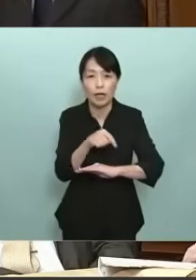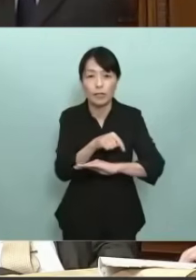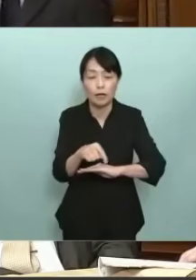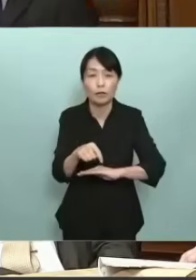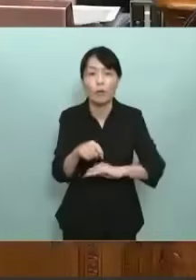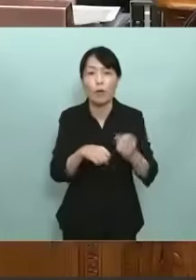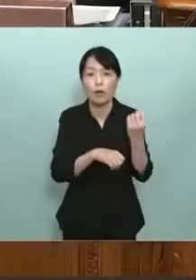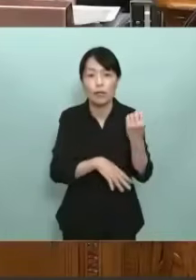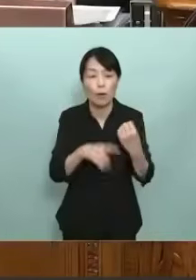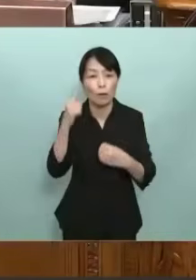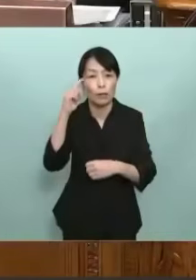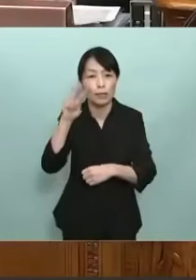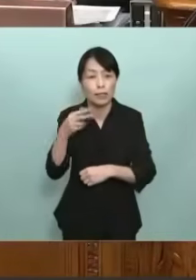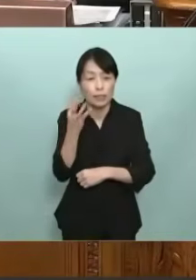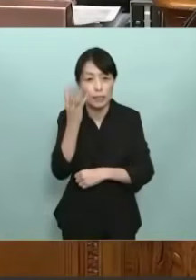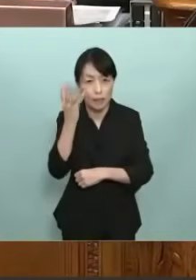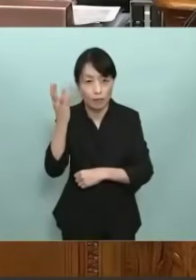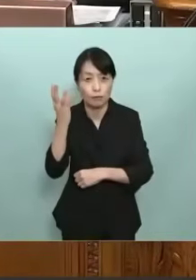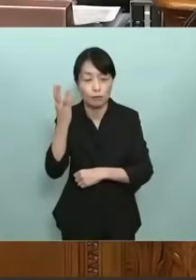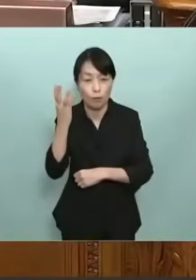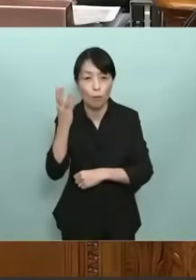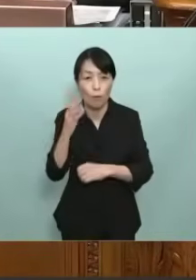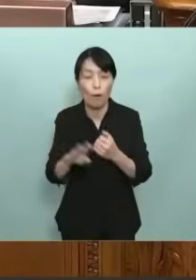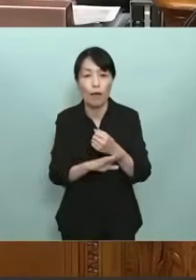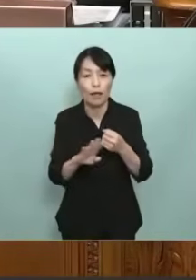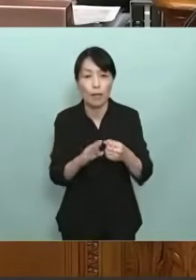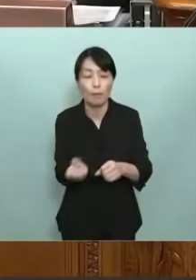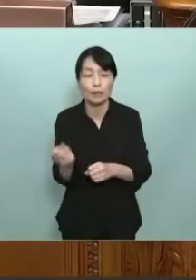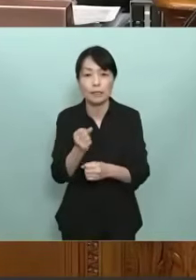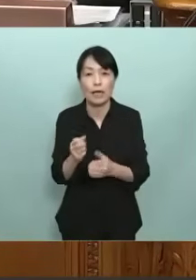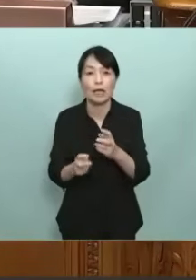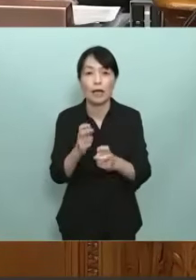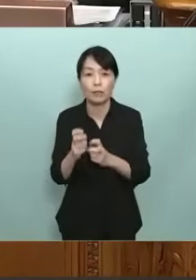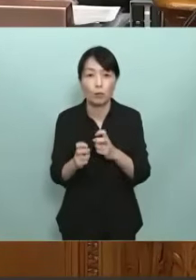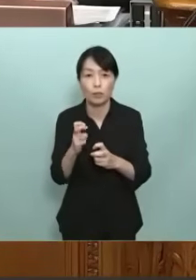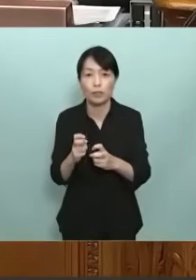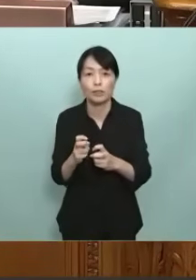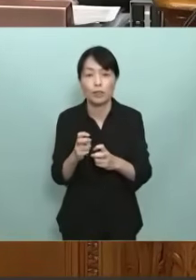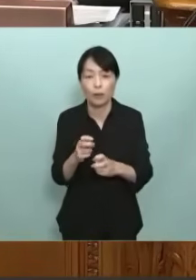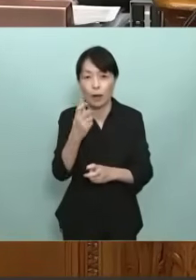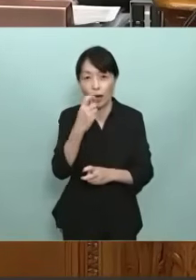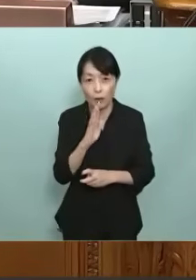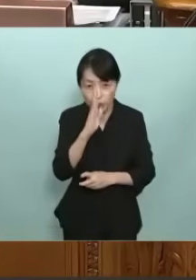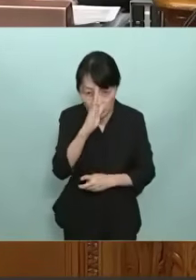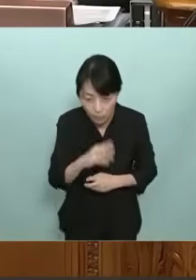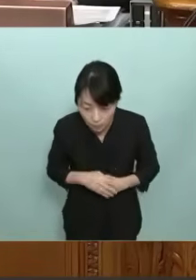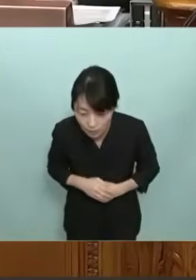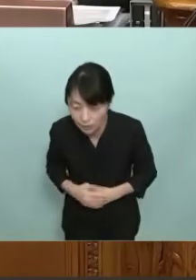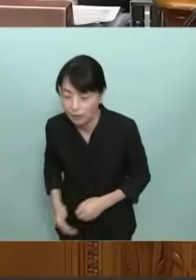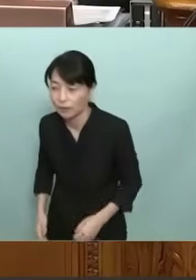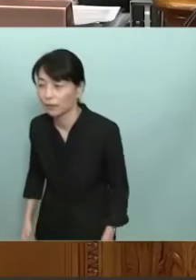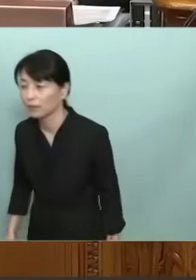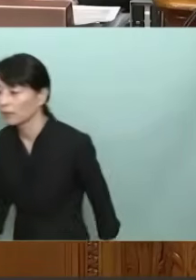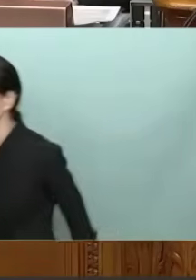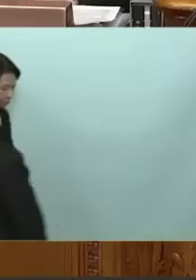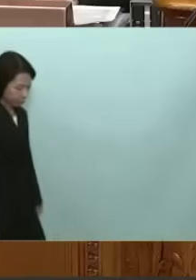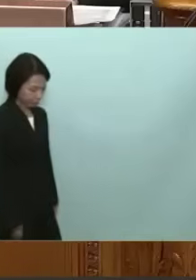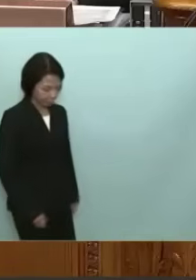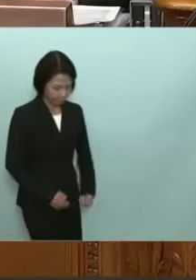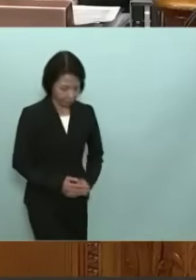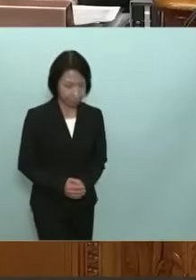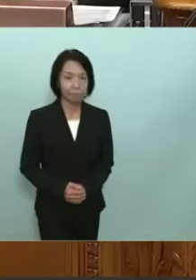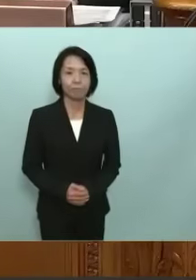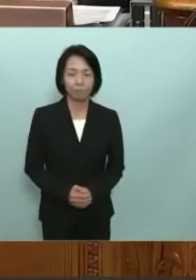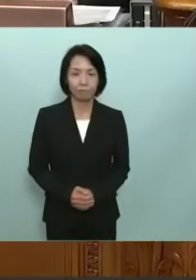と原発再稼働についてのお考えをご説明くださいかつて